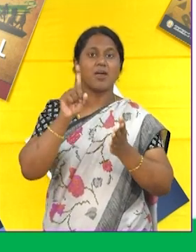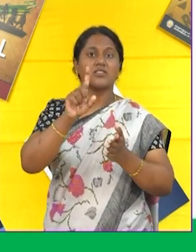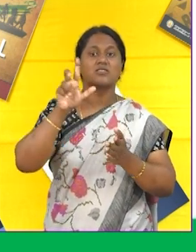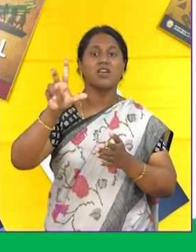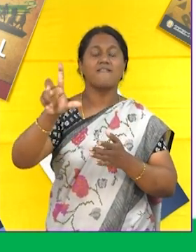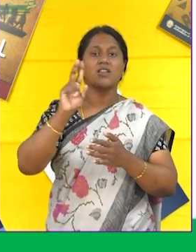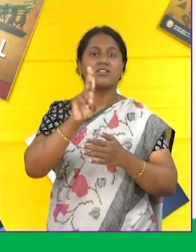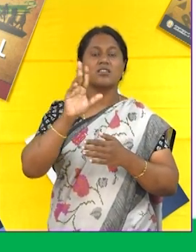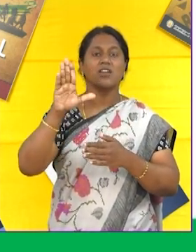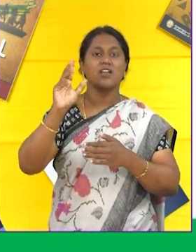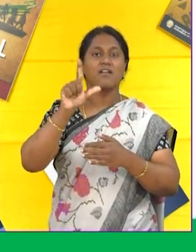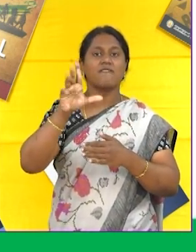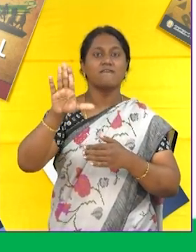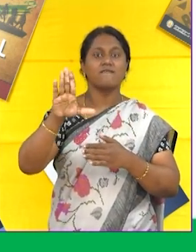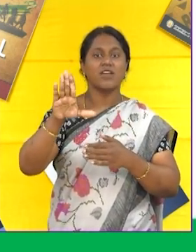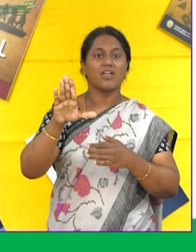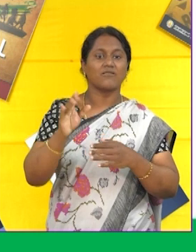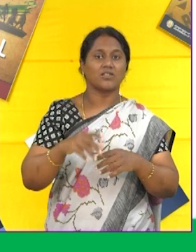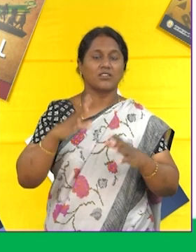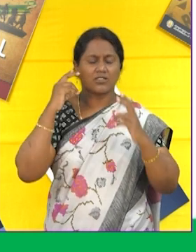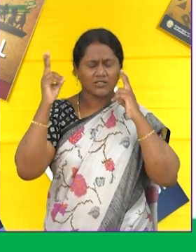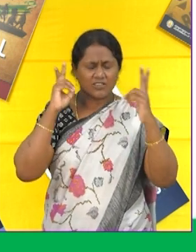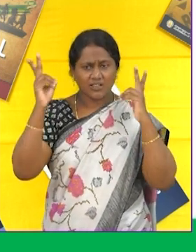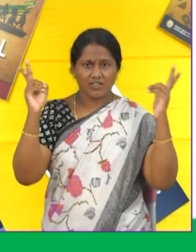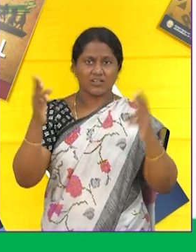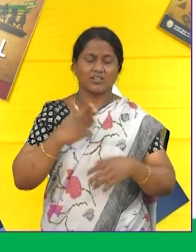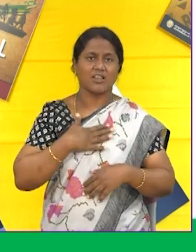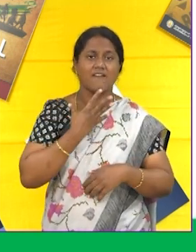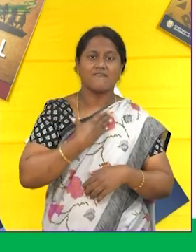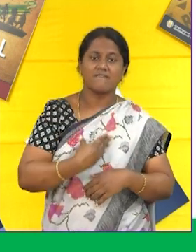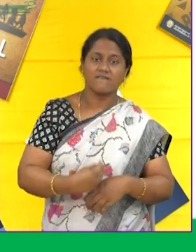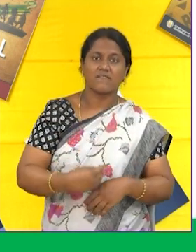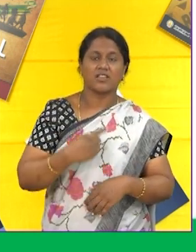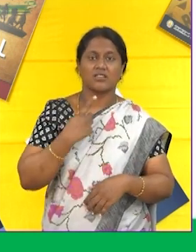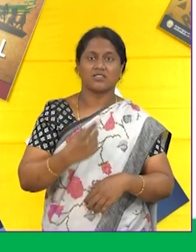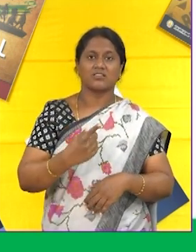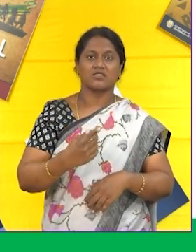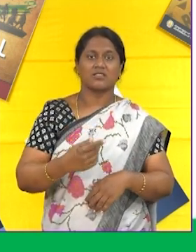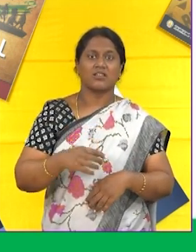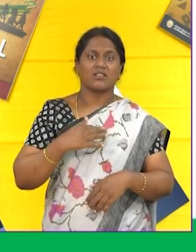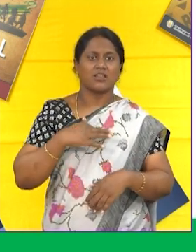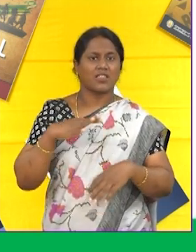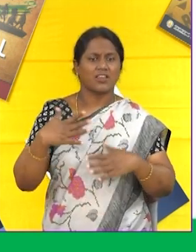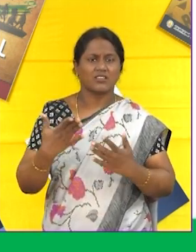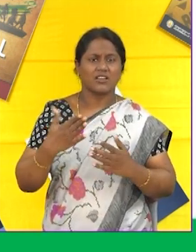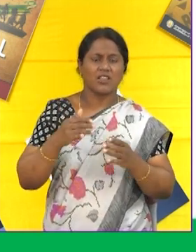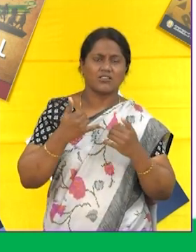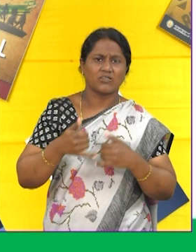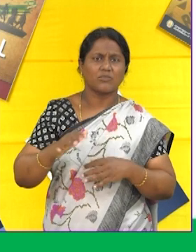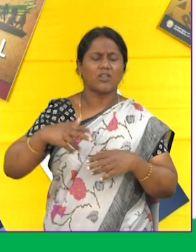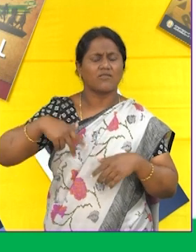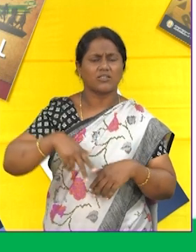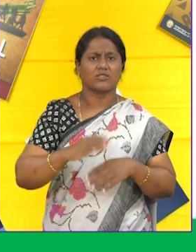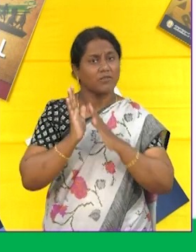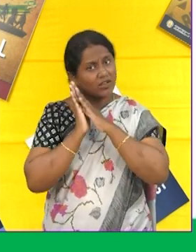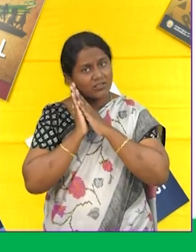1915 raised such a hullabaloo of misunderstandings that I am sorry I didn't just let it keep on walking